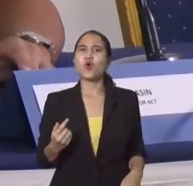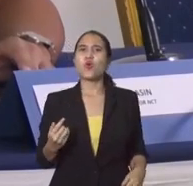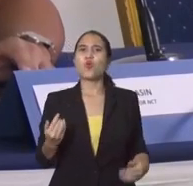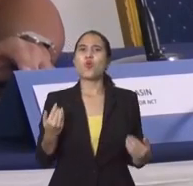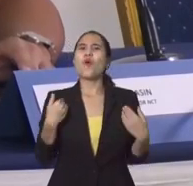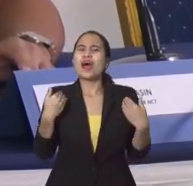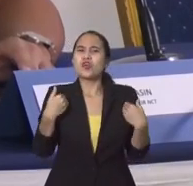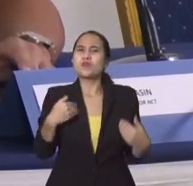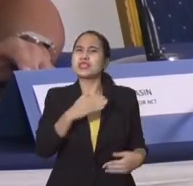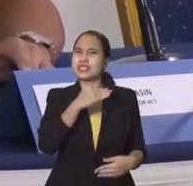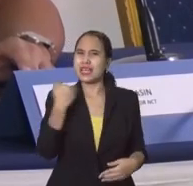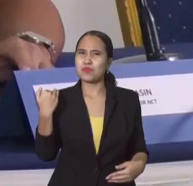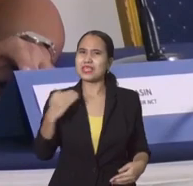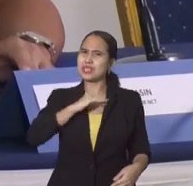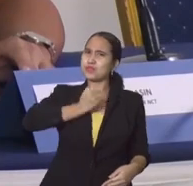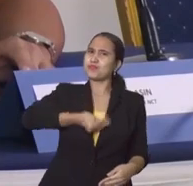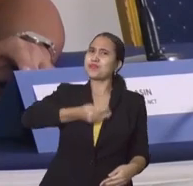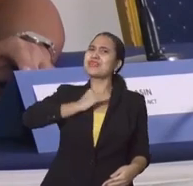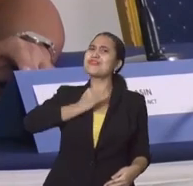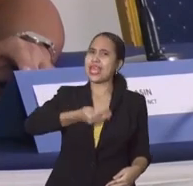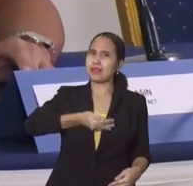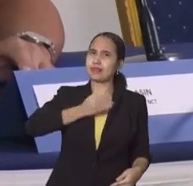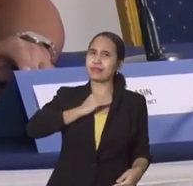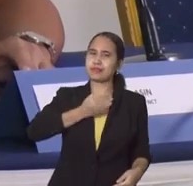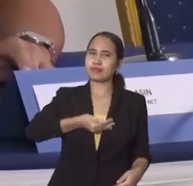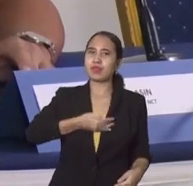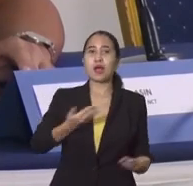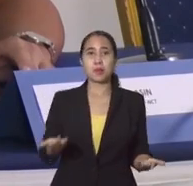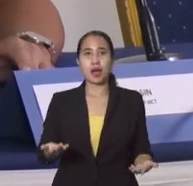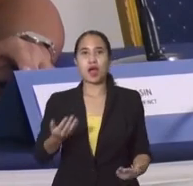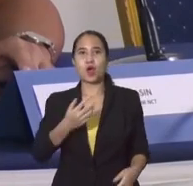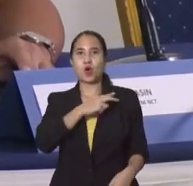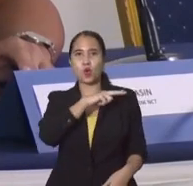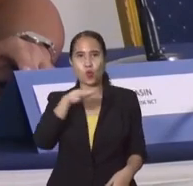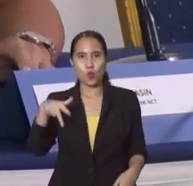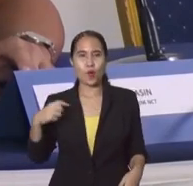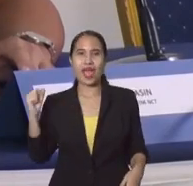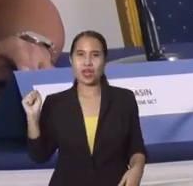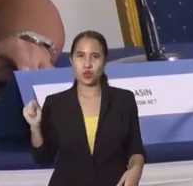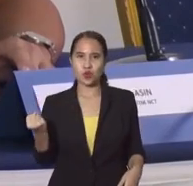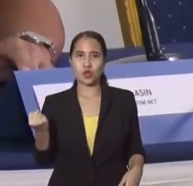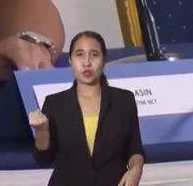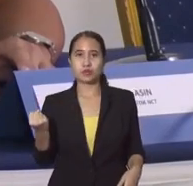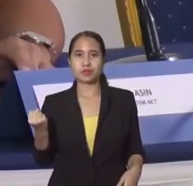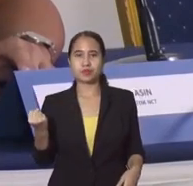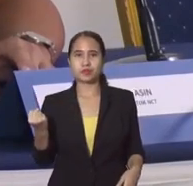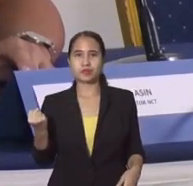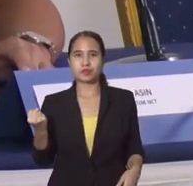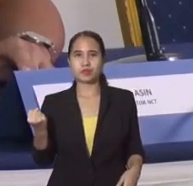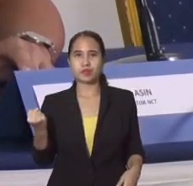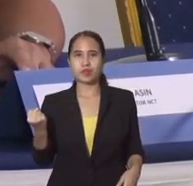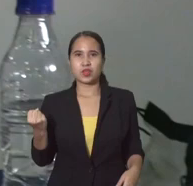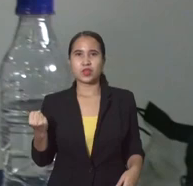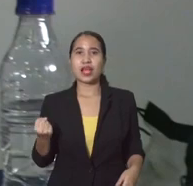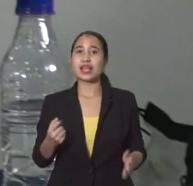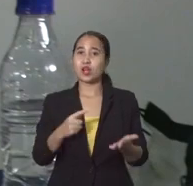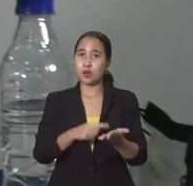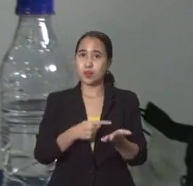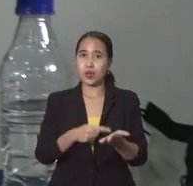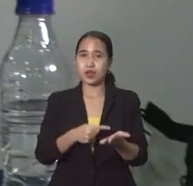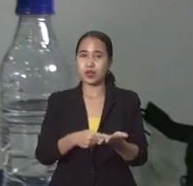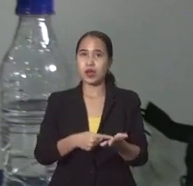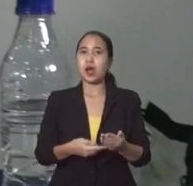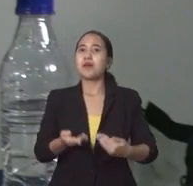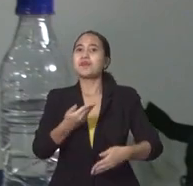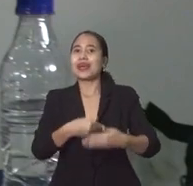privacy. Wij kunnen alleen maar bronnen gebruiken die geverifieerd zijn en